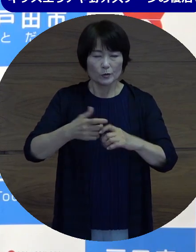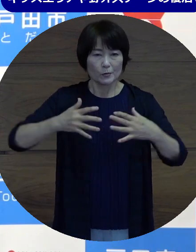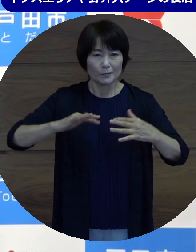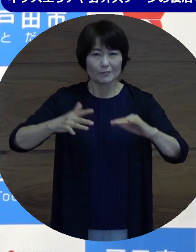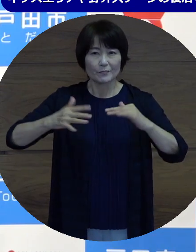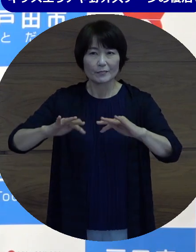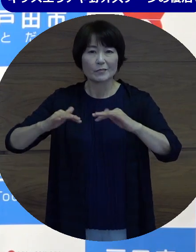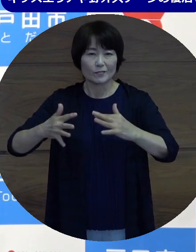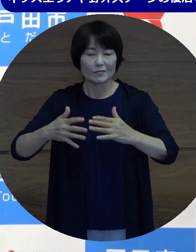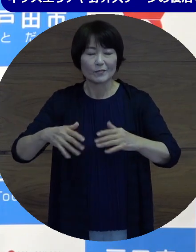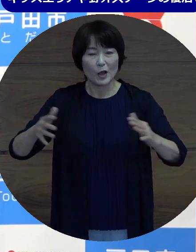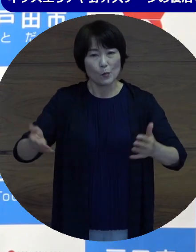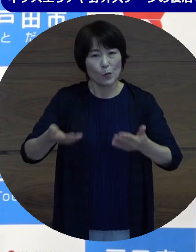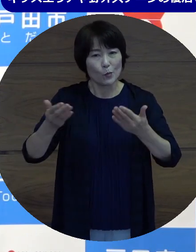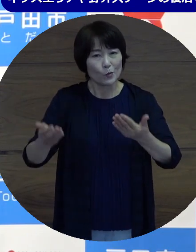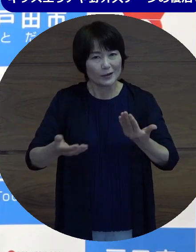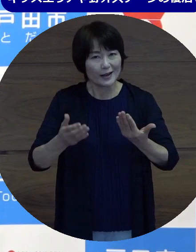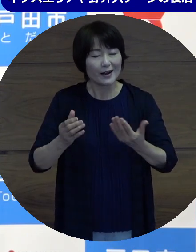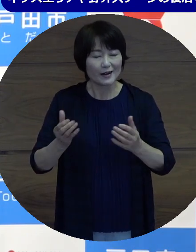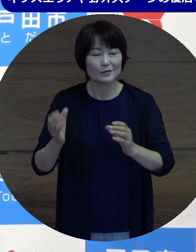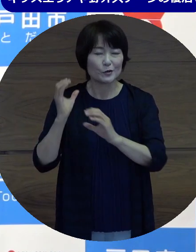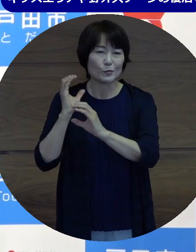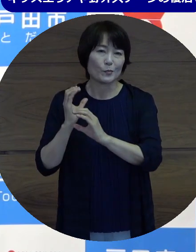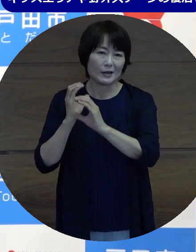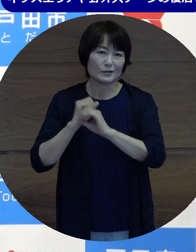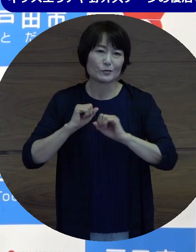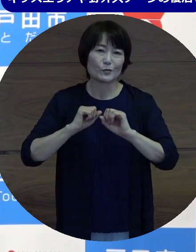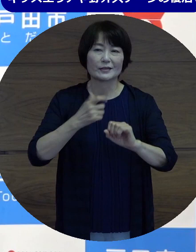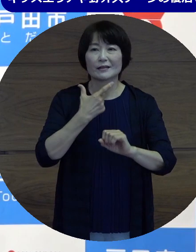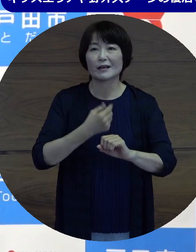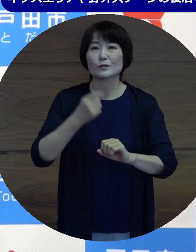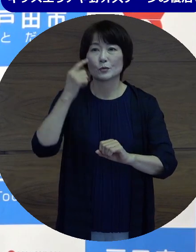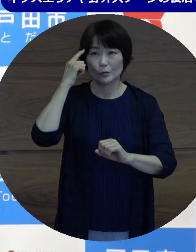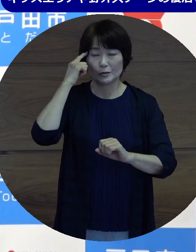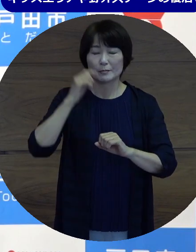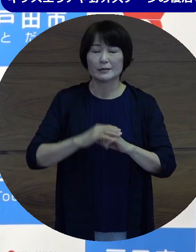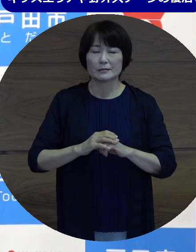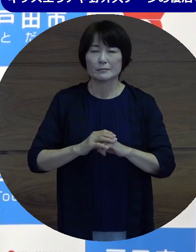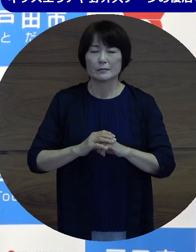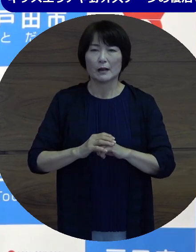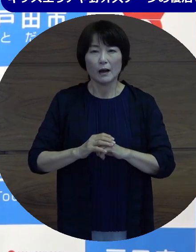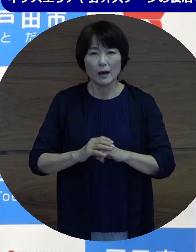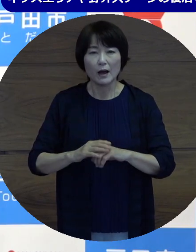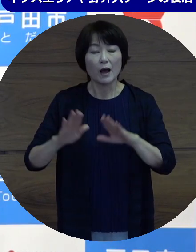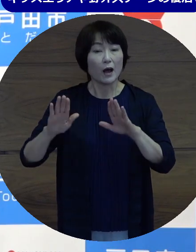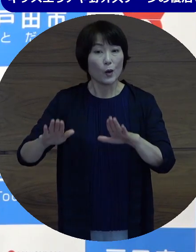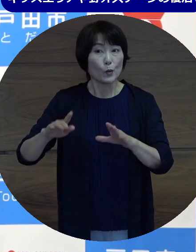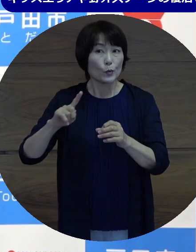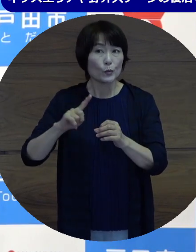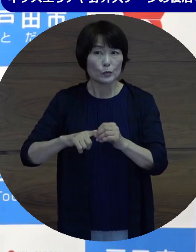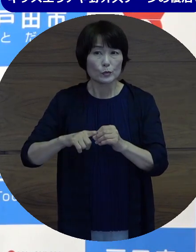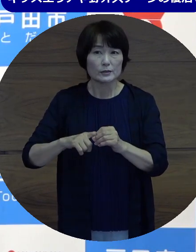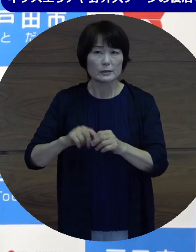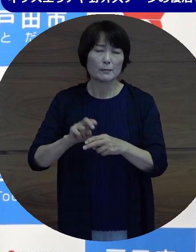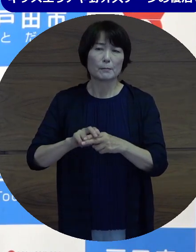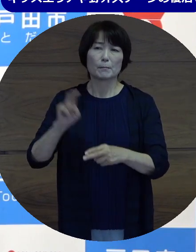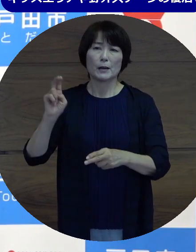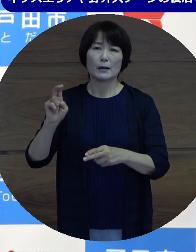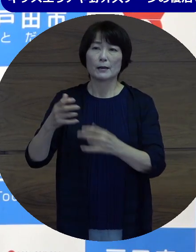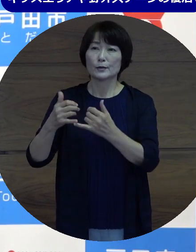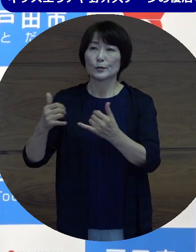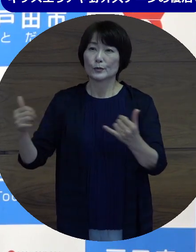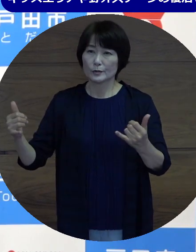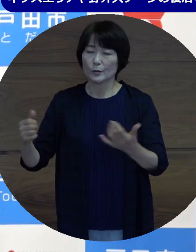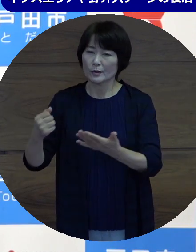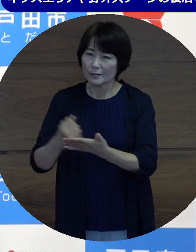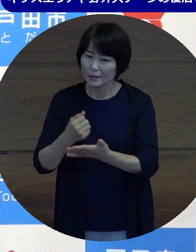ふうに考えているところです。ぜひ今年来れなかったなという方は来年